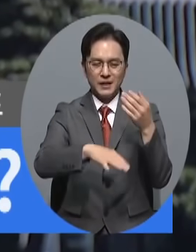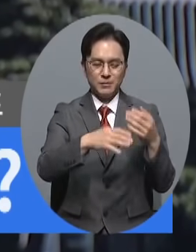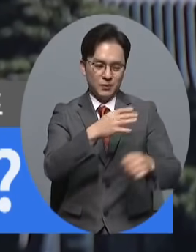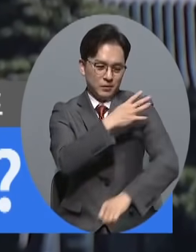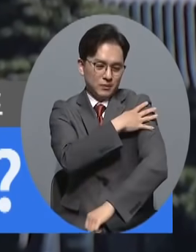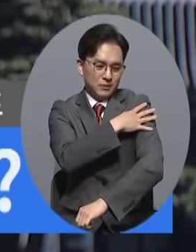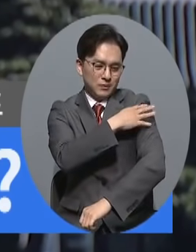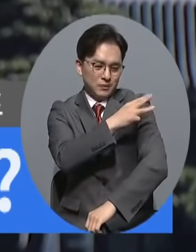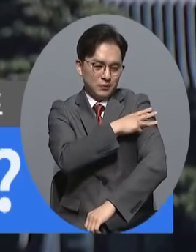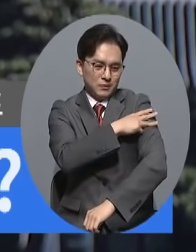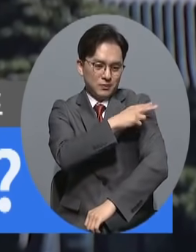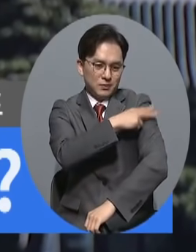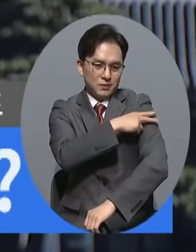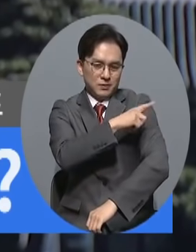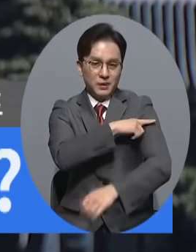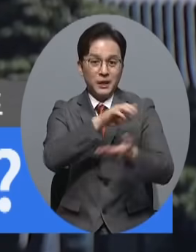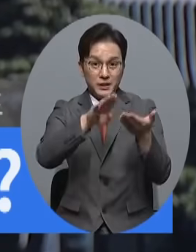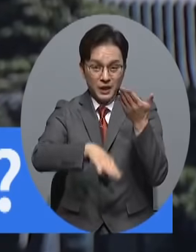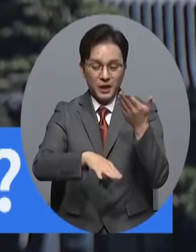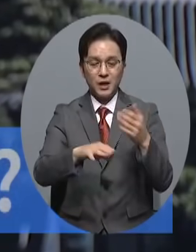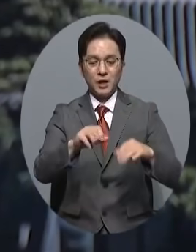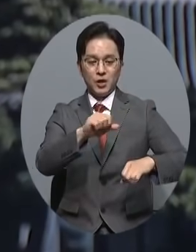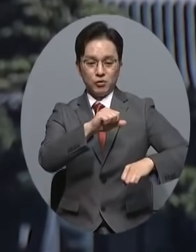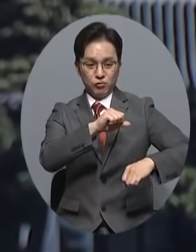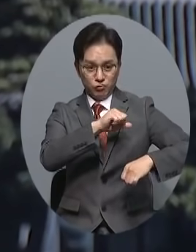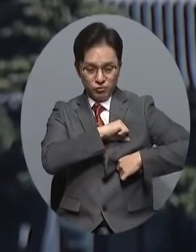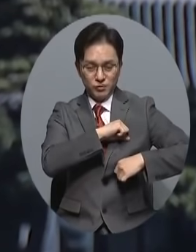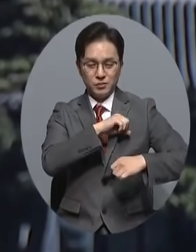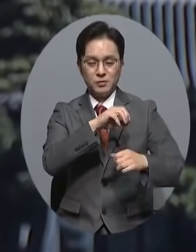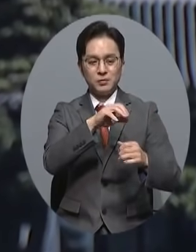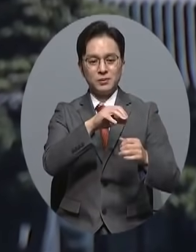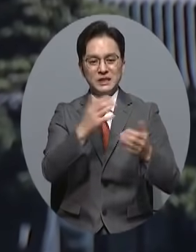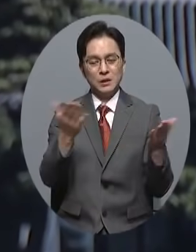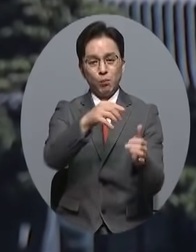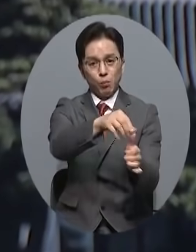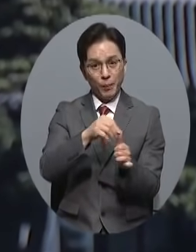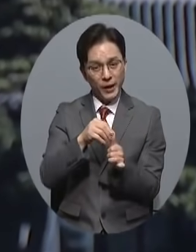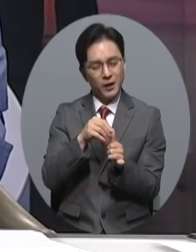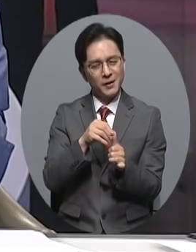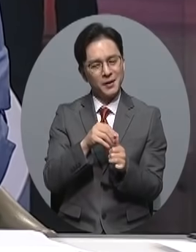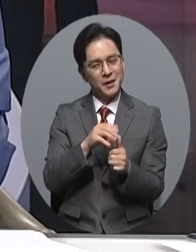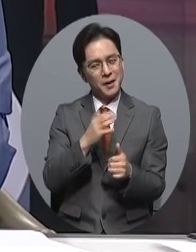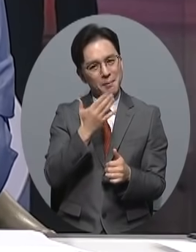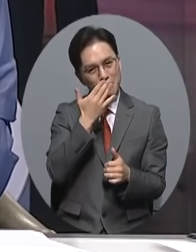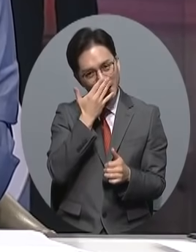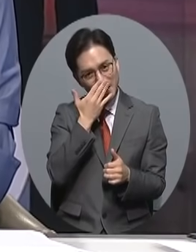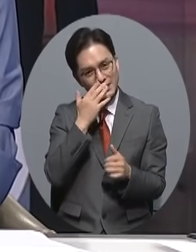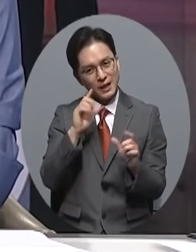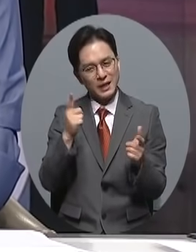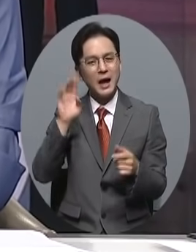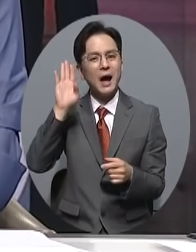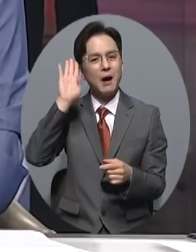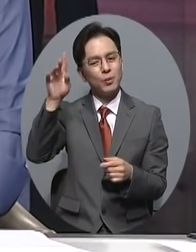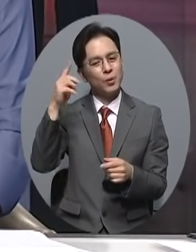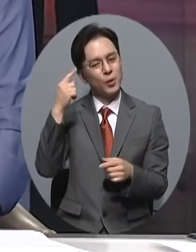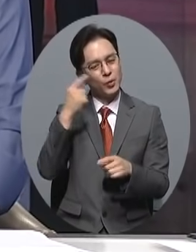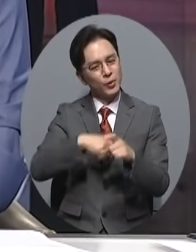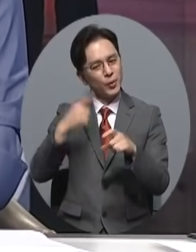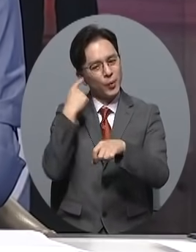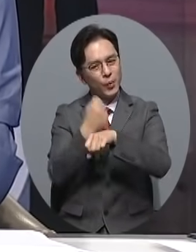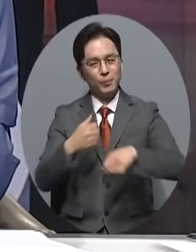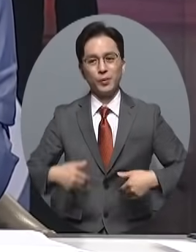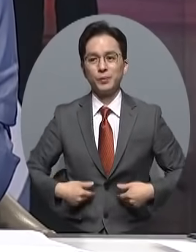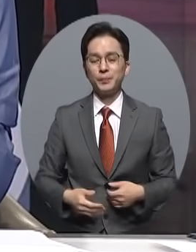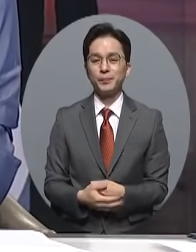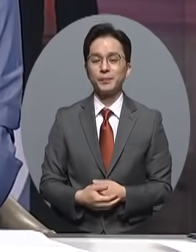거냐는 좀 더 토론이 필요하겠죠. 그렇군요. 대한민국 출산율이 지금 OECD뿐만이 아니라 전 세계 지구상에서 가장 낮은